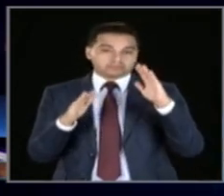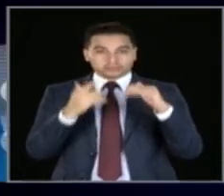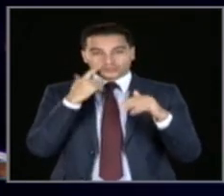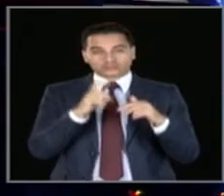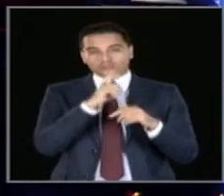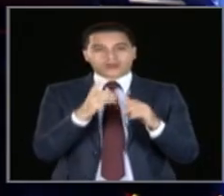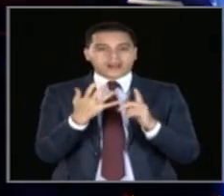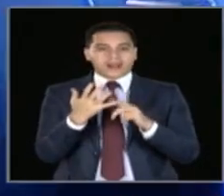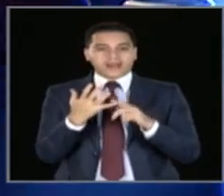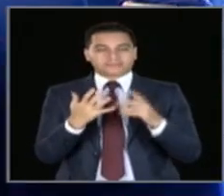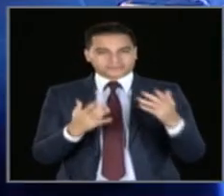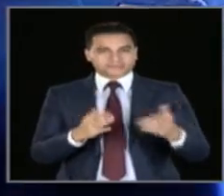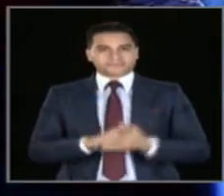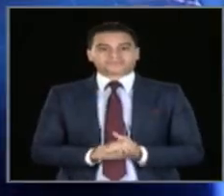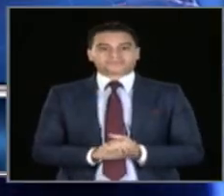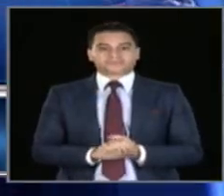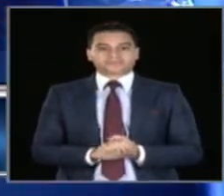سؤال خامس،